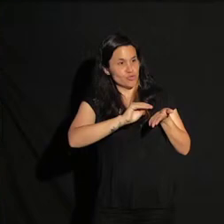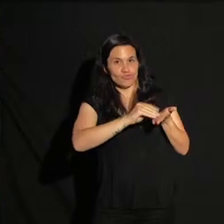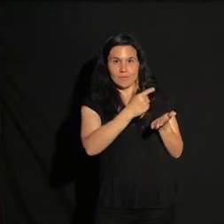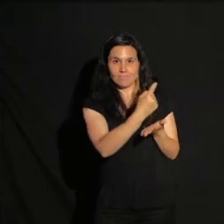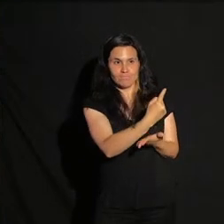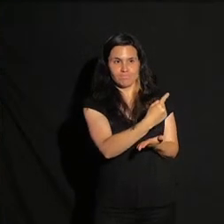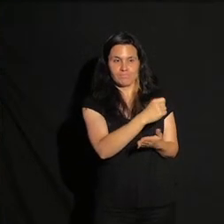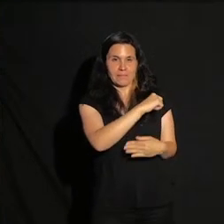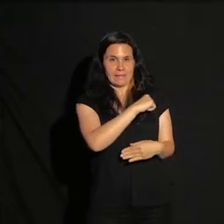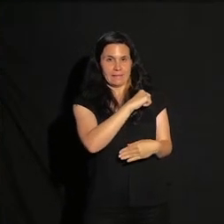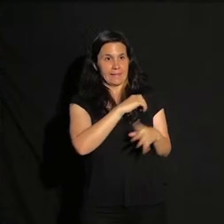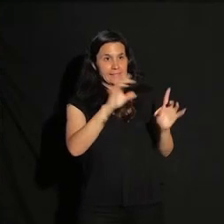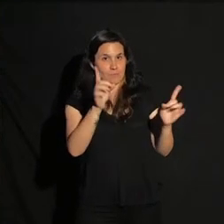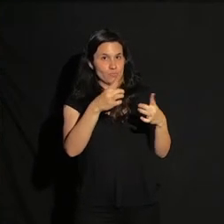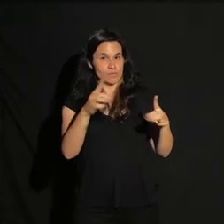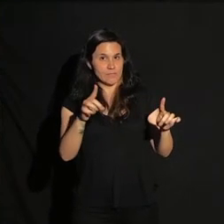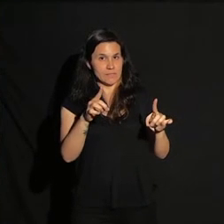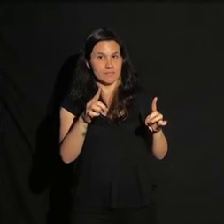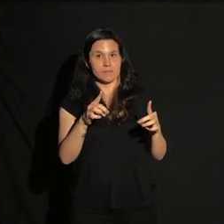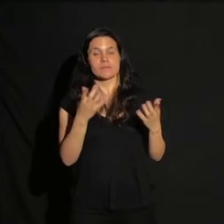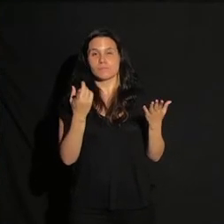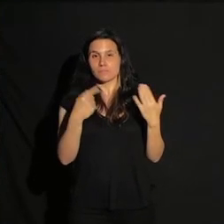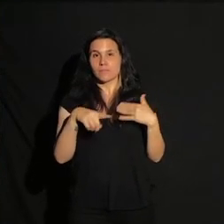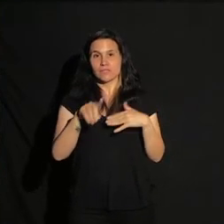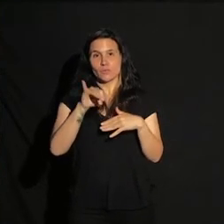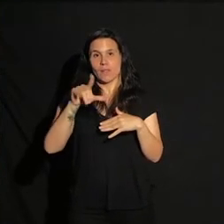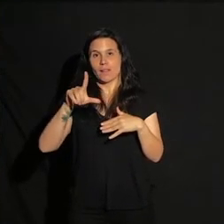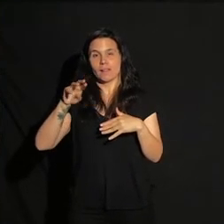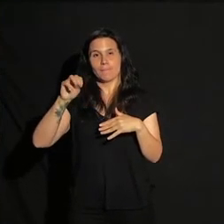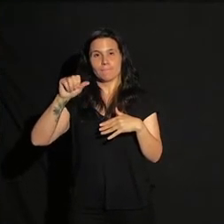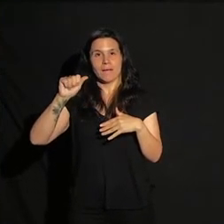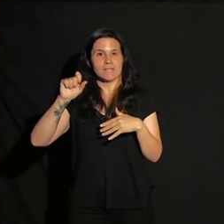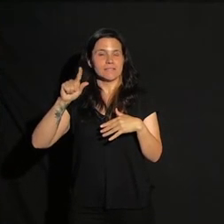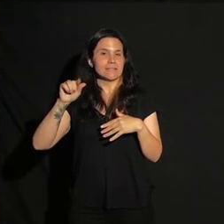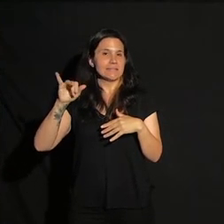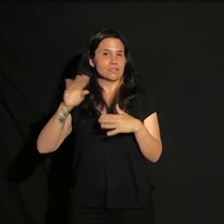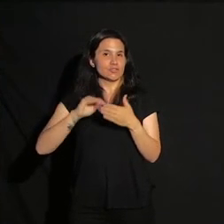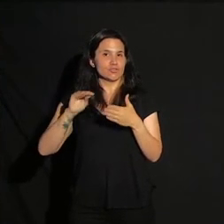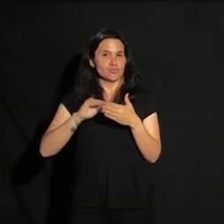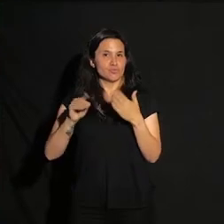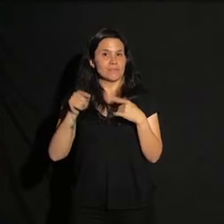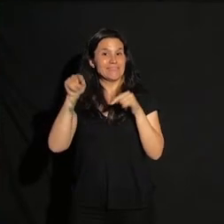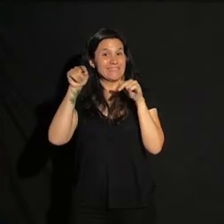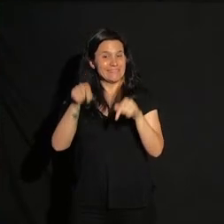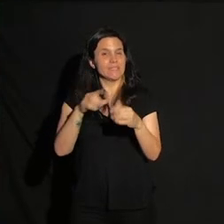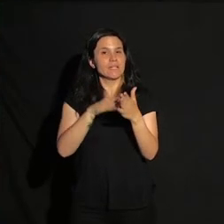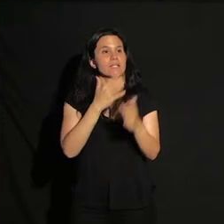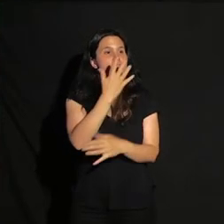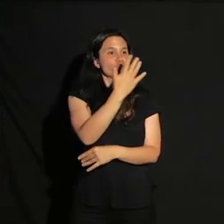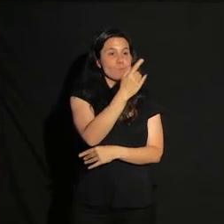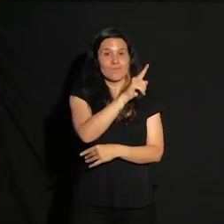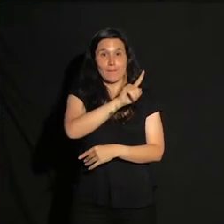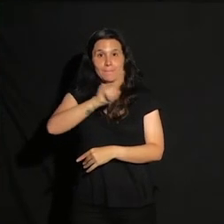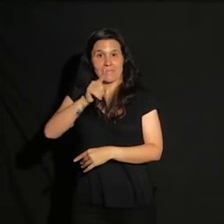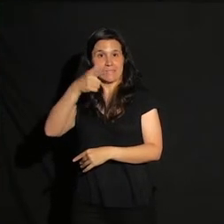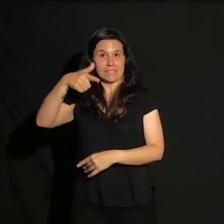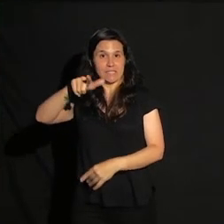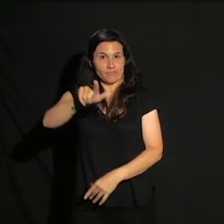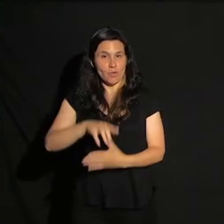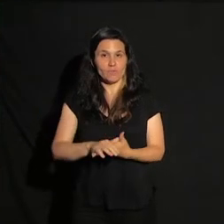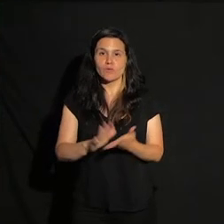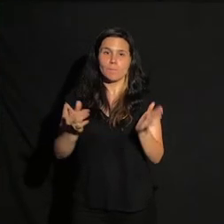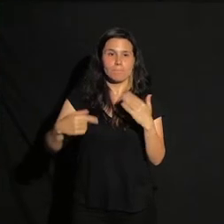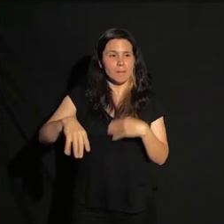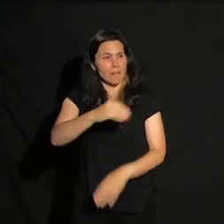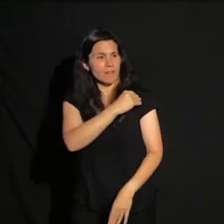der Ilmasi-Schule. Von der Klasse 5 bis 12 hatten wir jetzt dabei. Teilweise sprechen die uns an